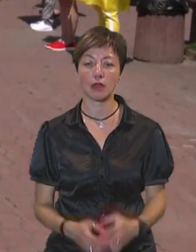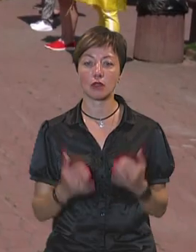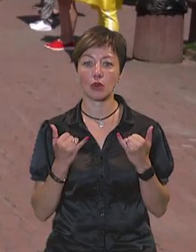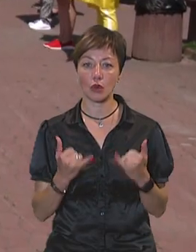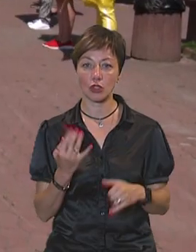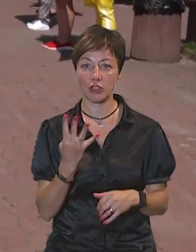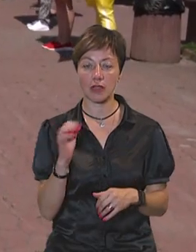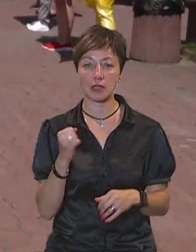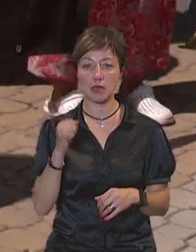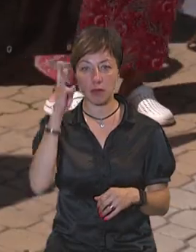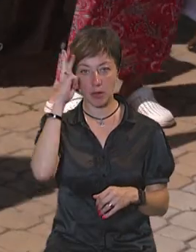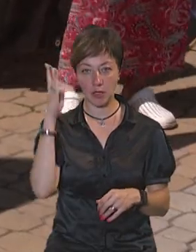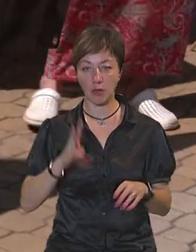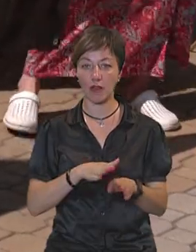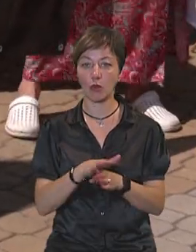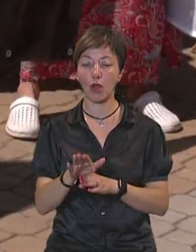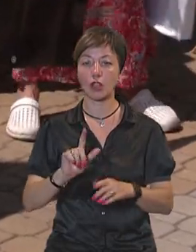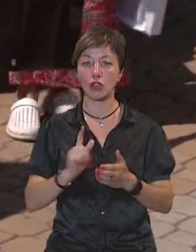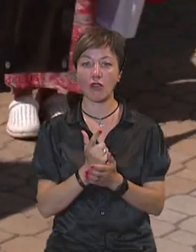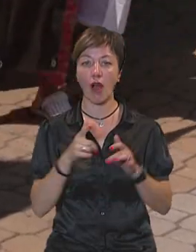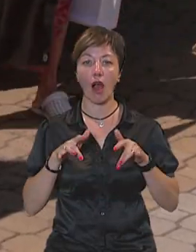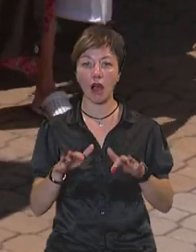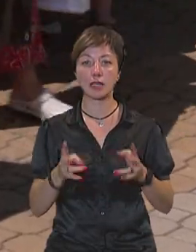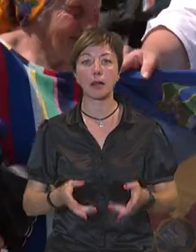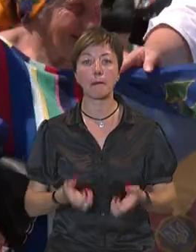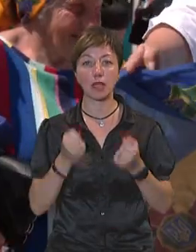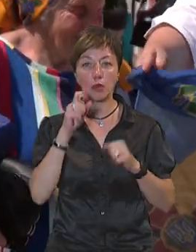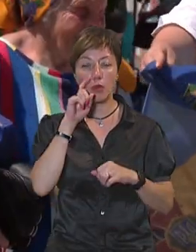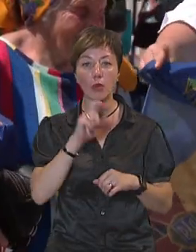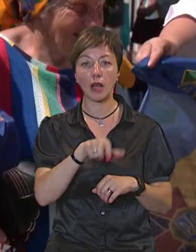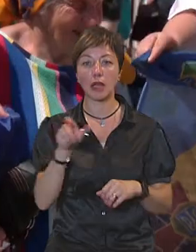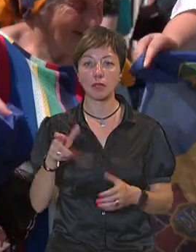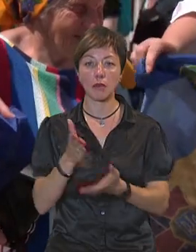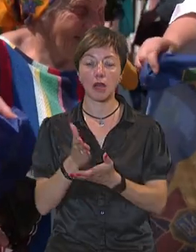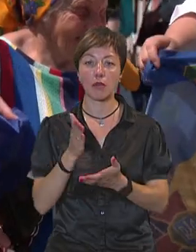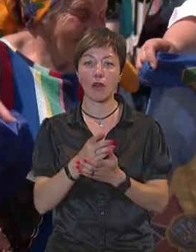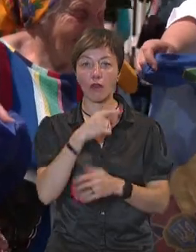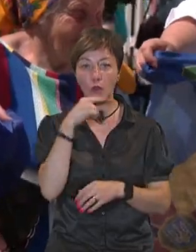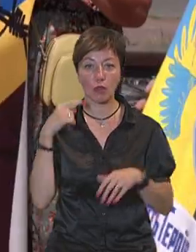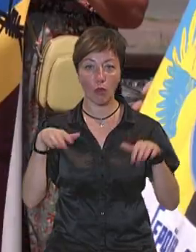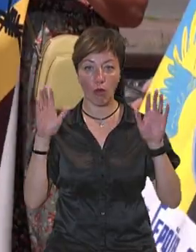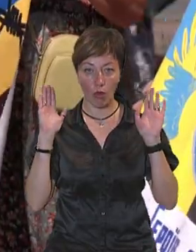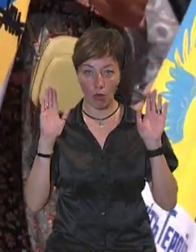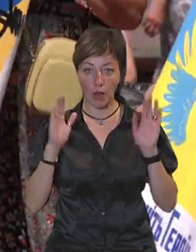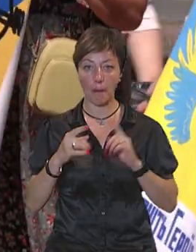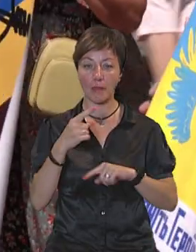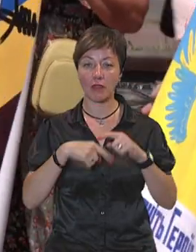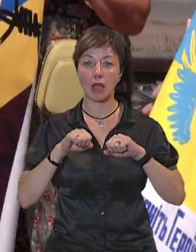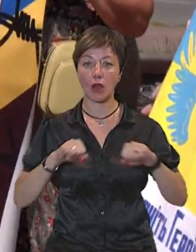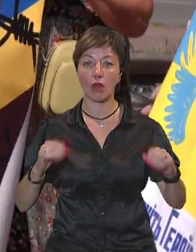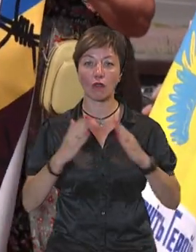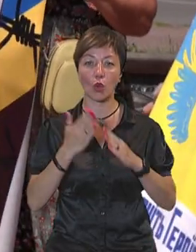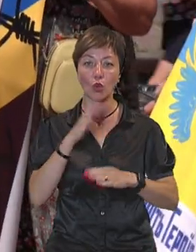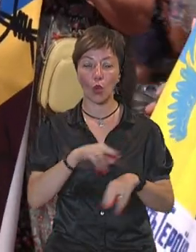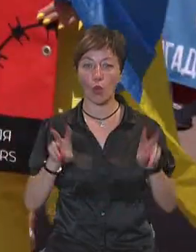Сьогодні, 4 серпня, у Хмельницькому відбулася чергова акція на підтримки українців, які перебувають у російському полоні. Поверніть героїв